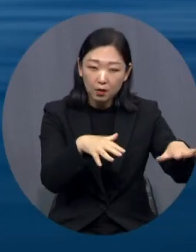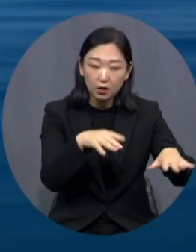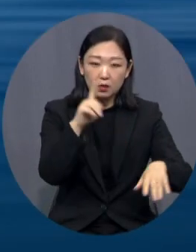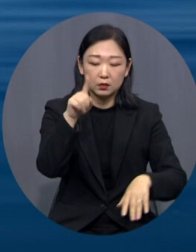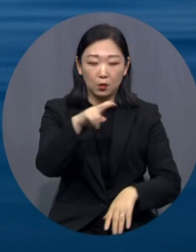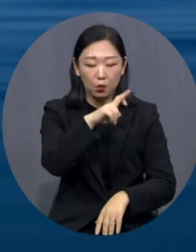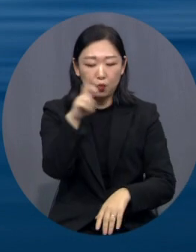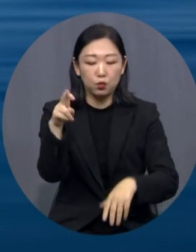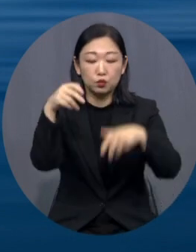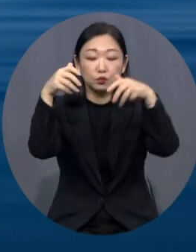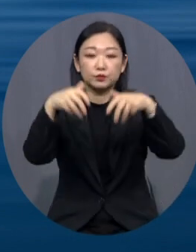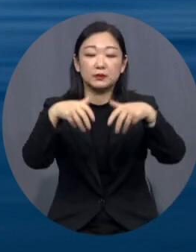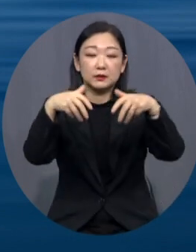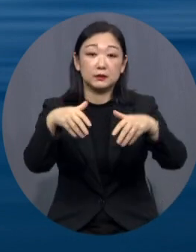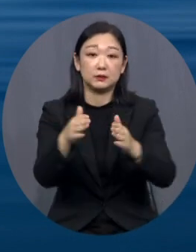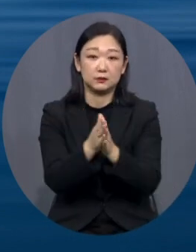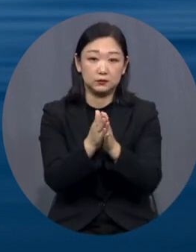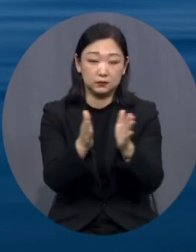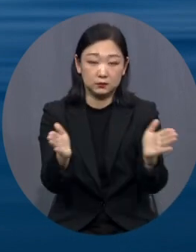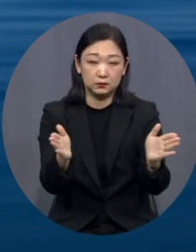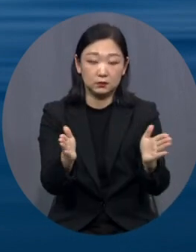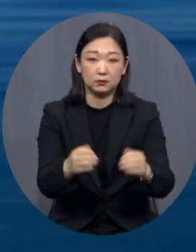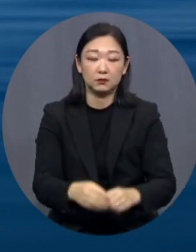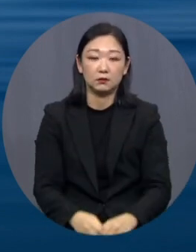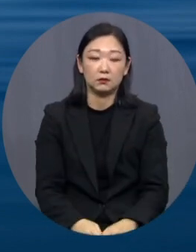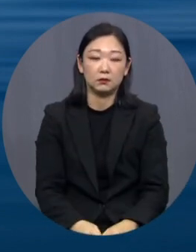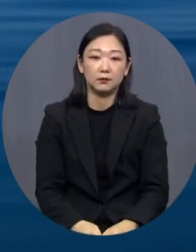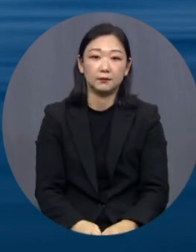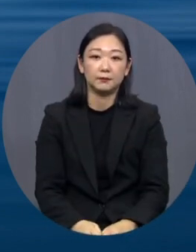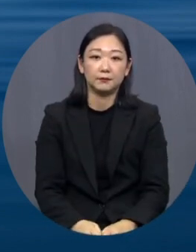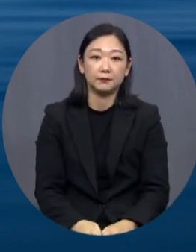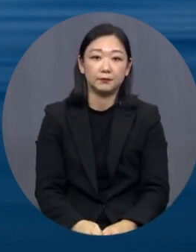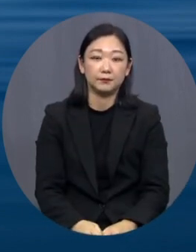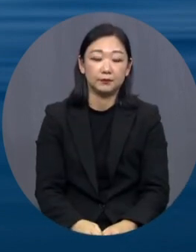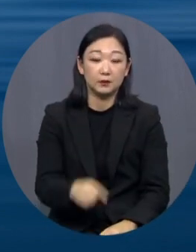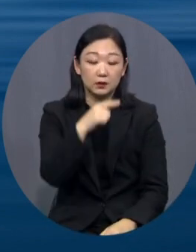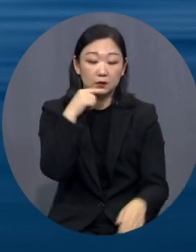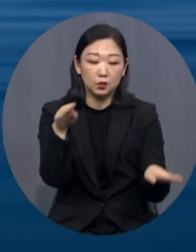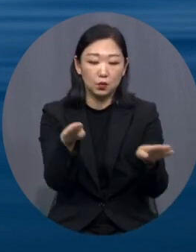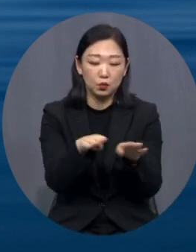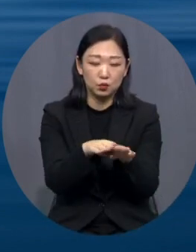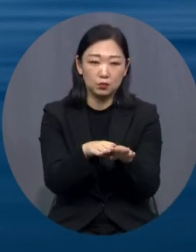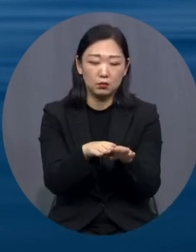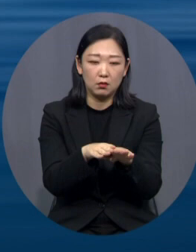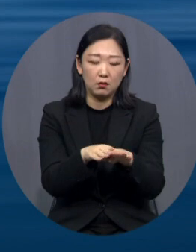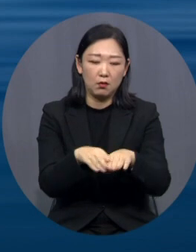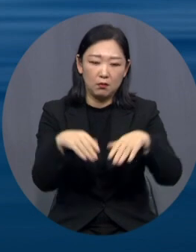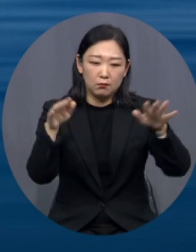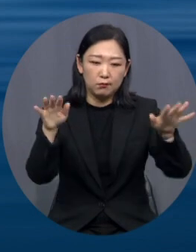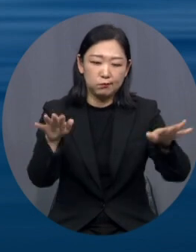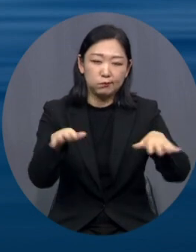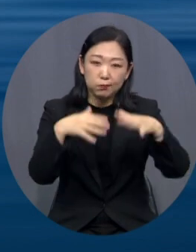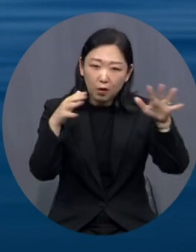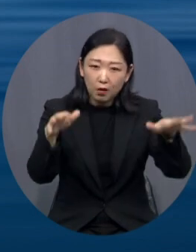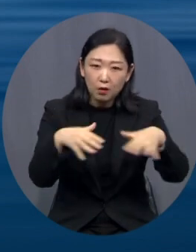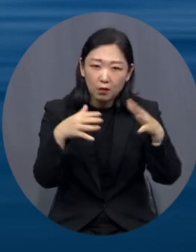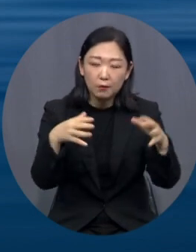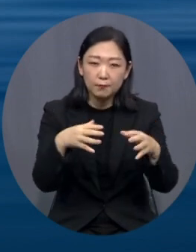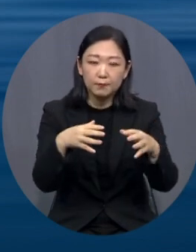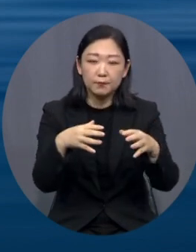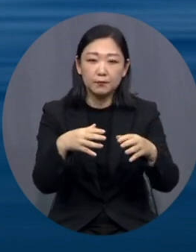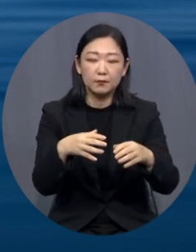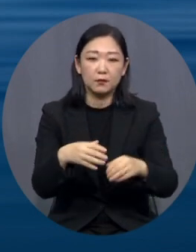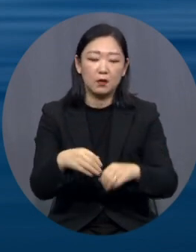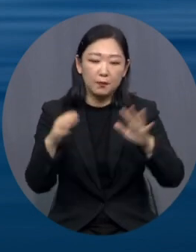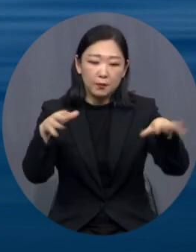오후부터 비가 오기 시작하겠고요 바다의 물결은 잔잔하게 일다가 일요일부터 차차 높아지겠습니다 일요일에는 제조도